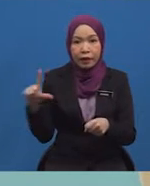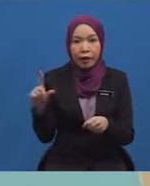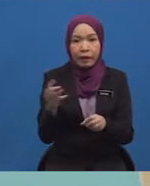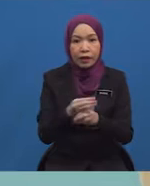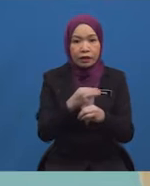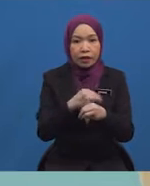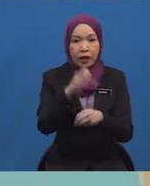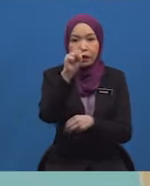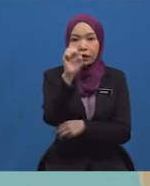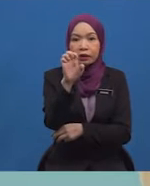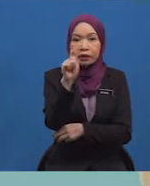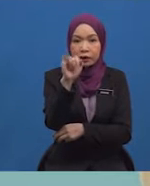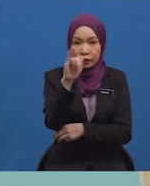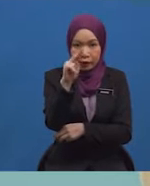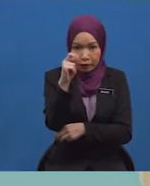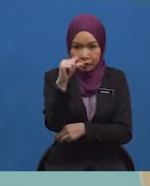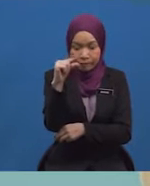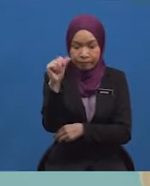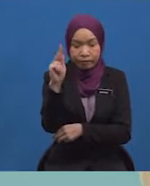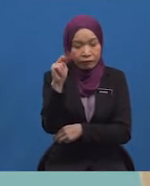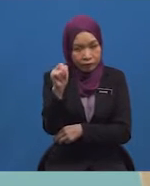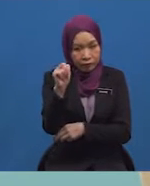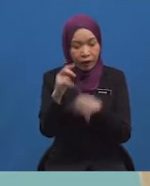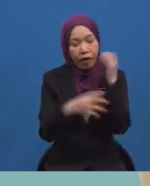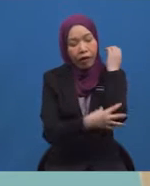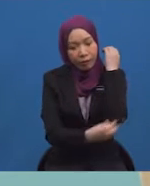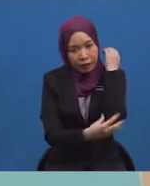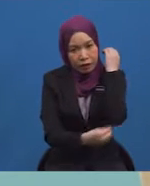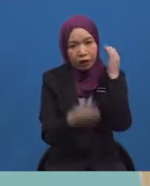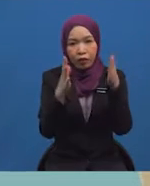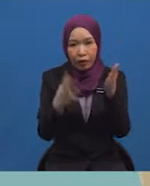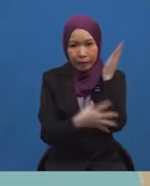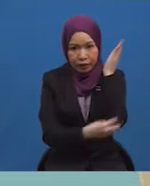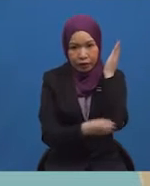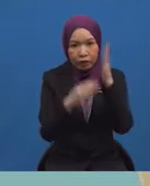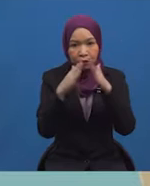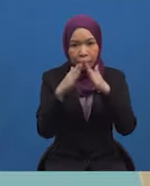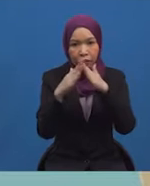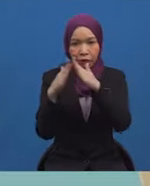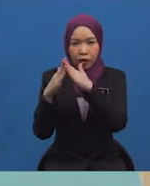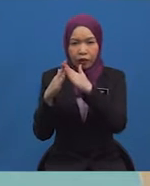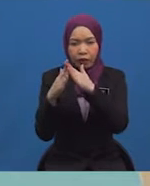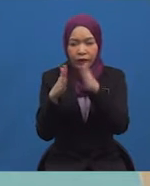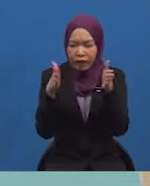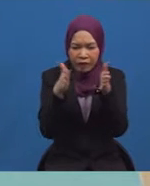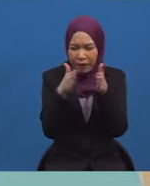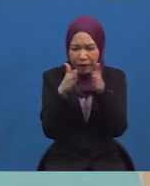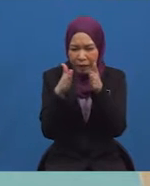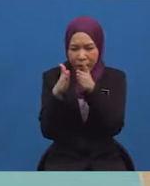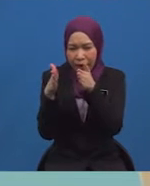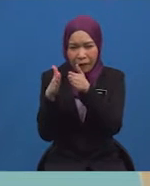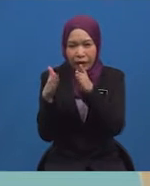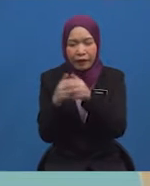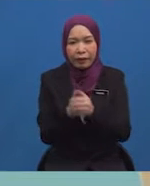setinggan seperti yang dapat dilihat di kebanyakan negara yang membangun. Keadaan hidup yang sesak dan